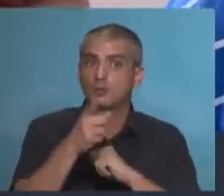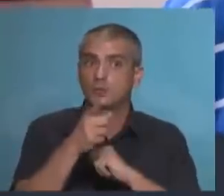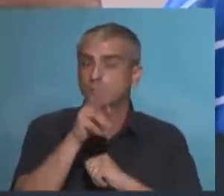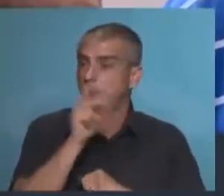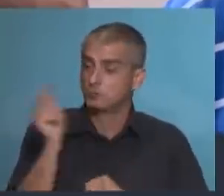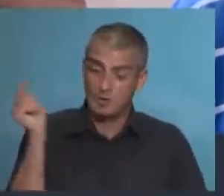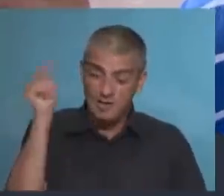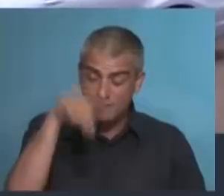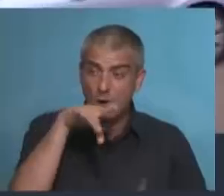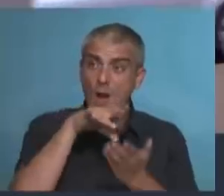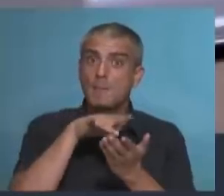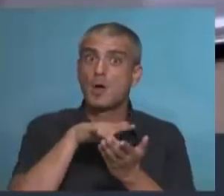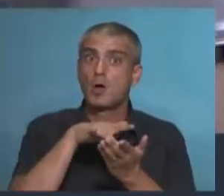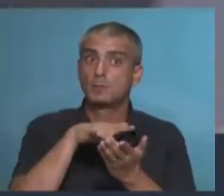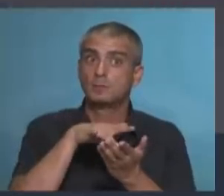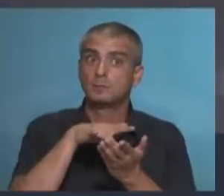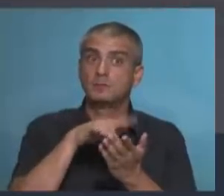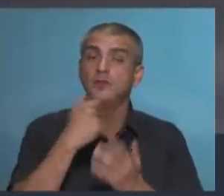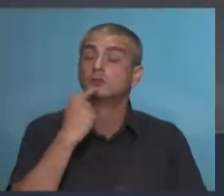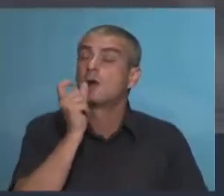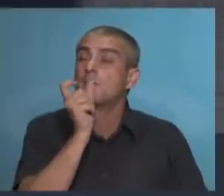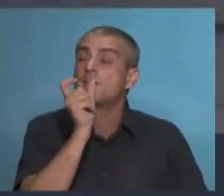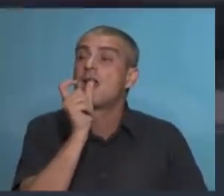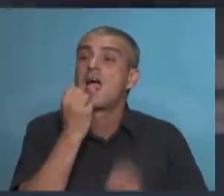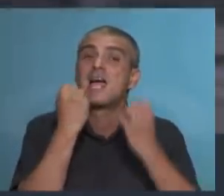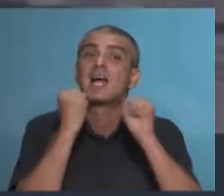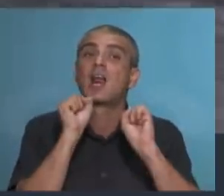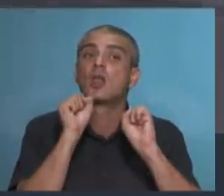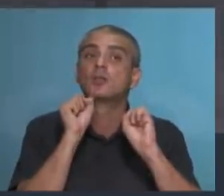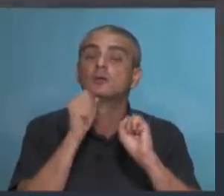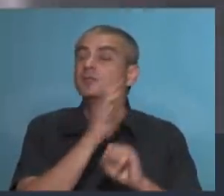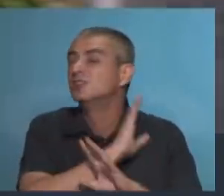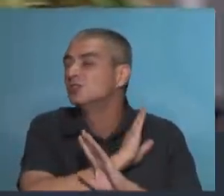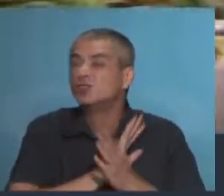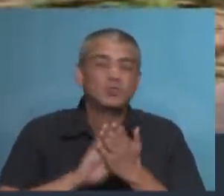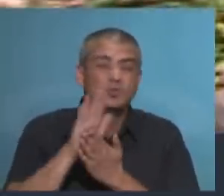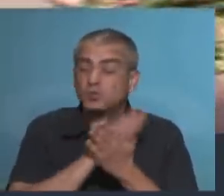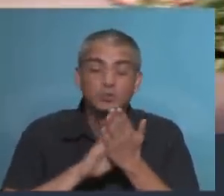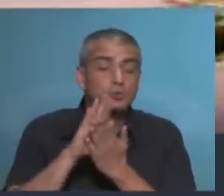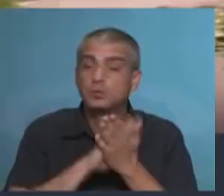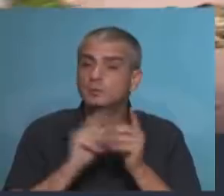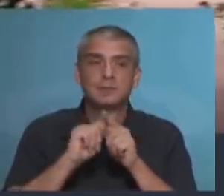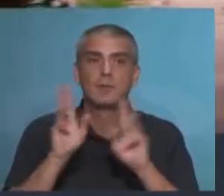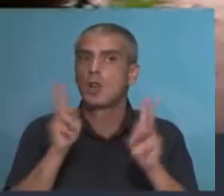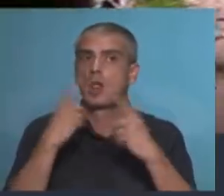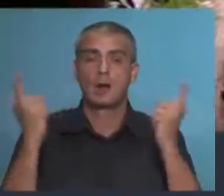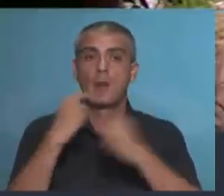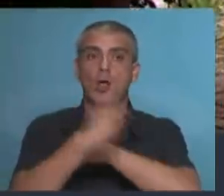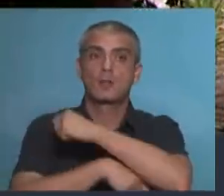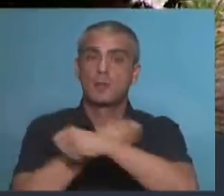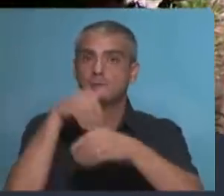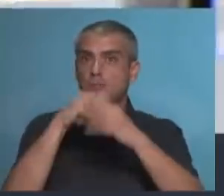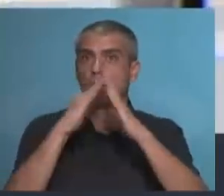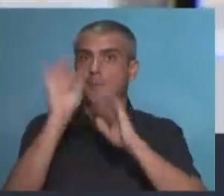הולכים להגיע למקום שהמילה חילוניות משמע, שאין שום סמם, שהם לא יכולים לחגוג בר מצוות בבית שלהם,